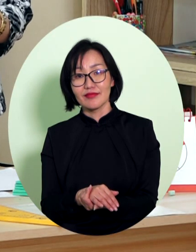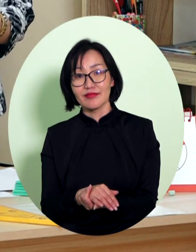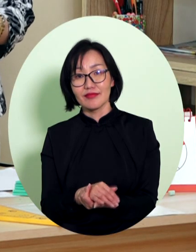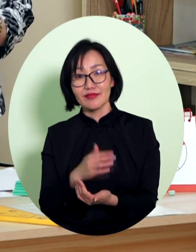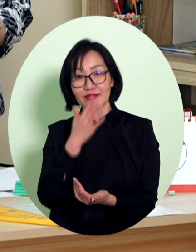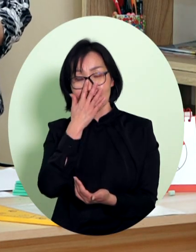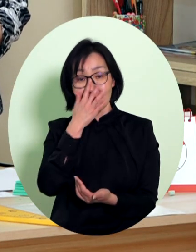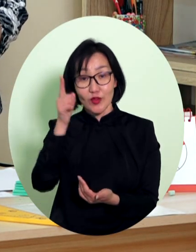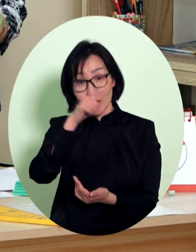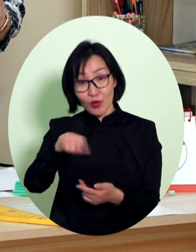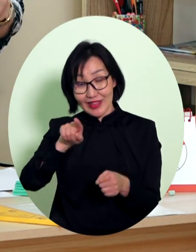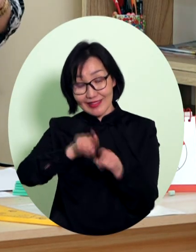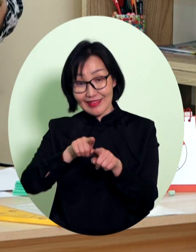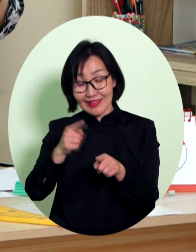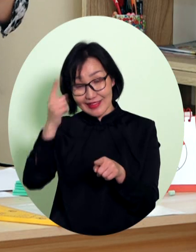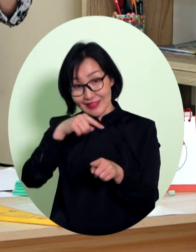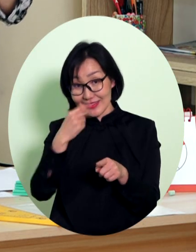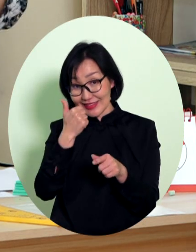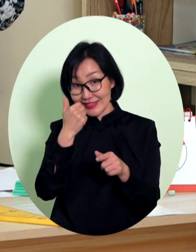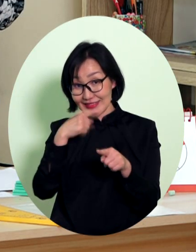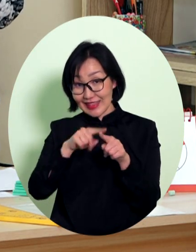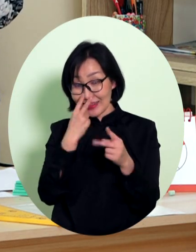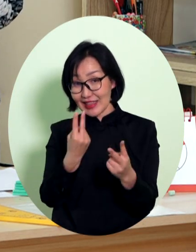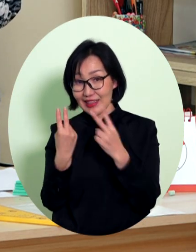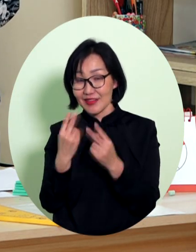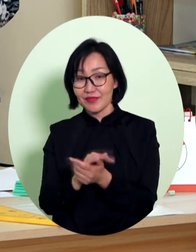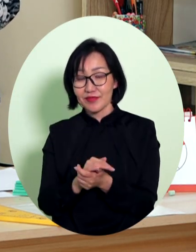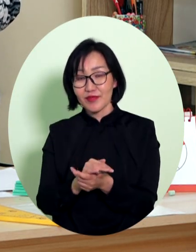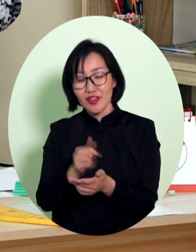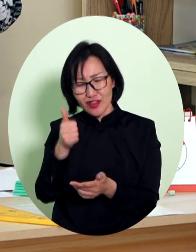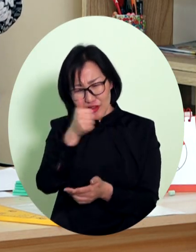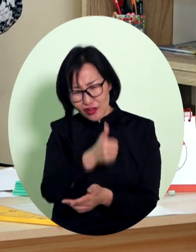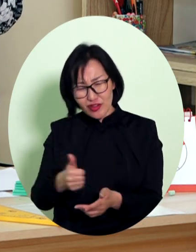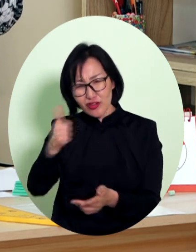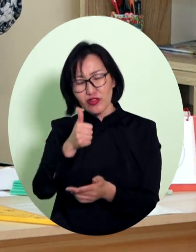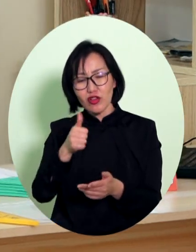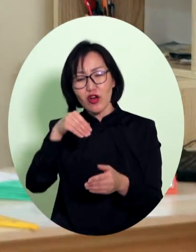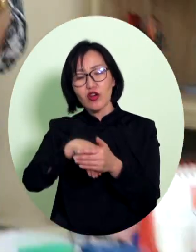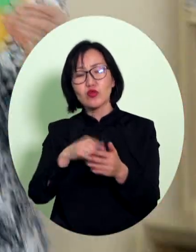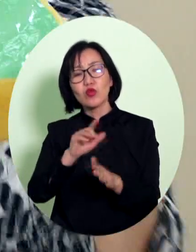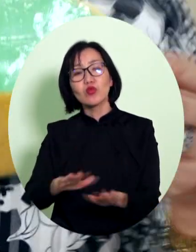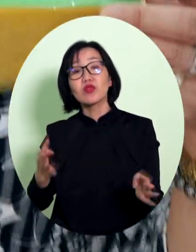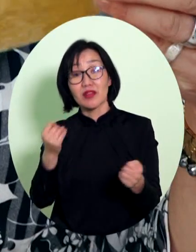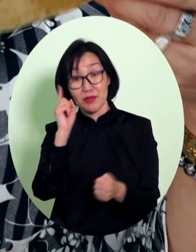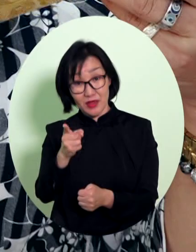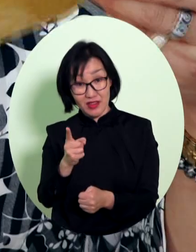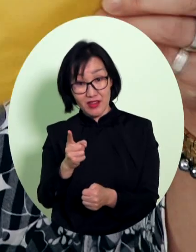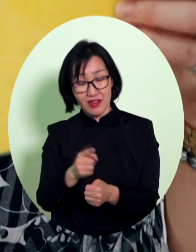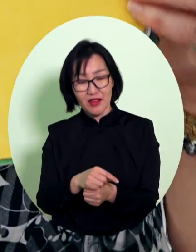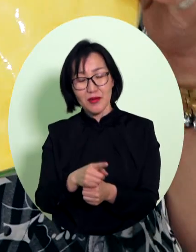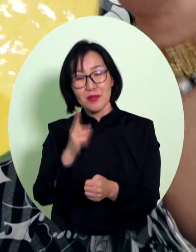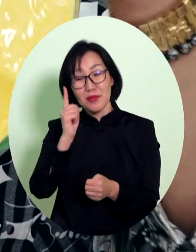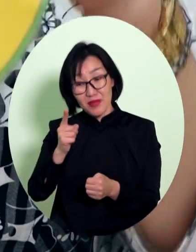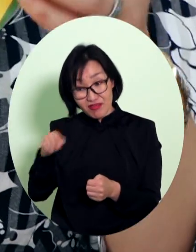За, дугуй дээр бүгдээрээ дахиад харъя. Нийт оролцогч 1000 сурагч. 1000-ын